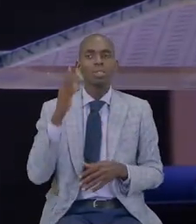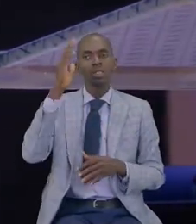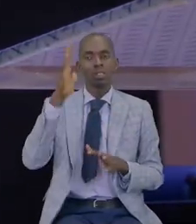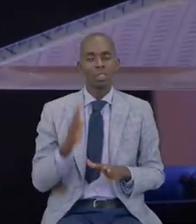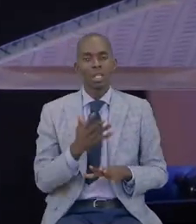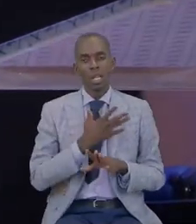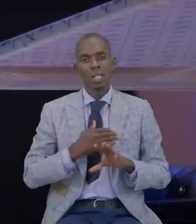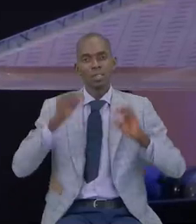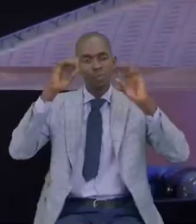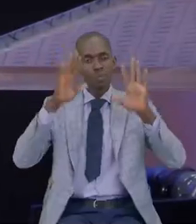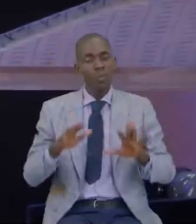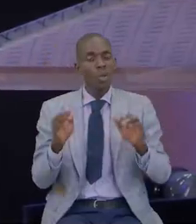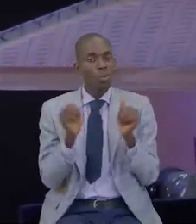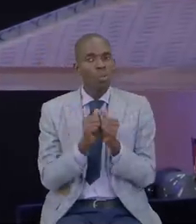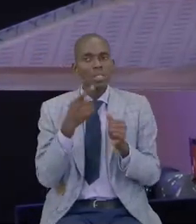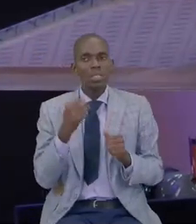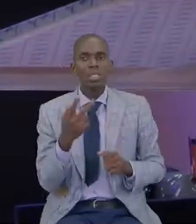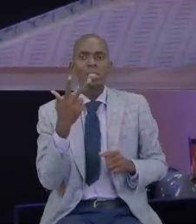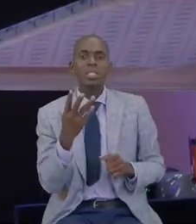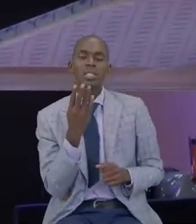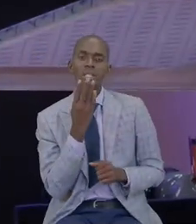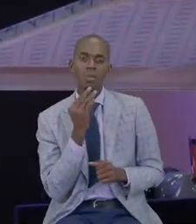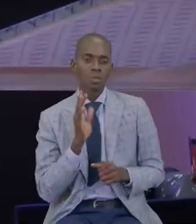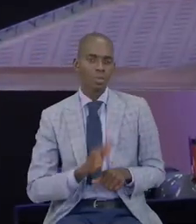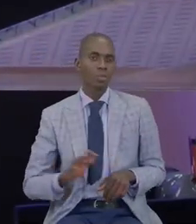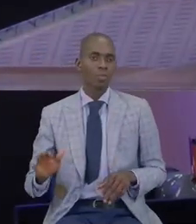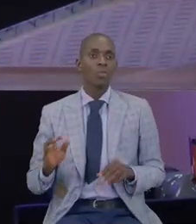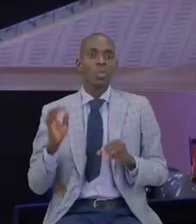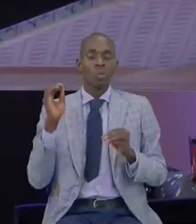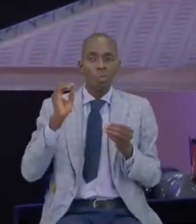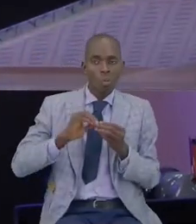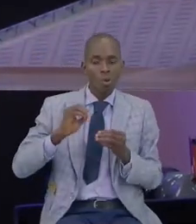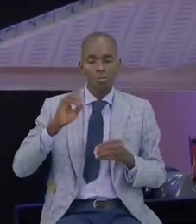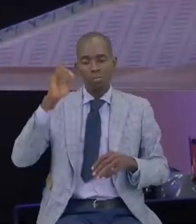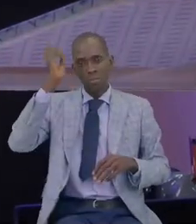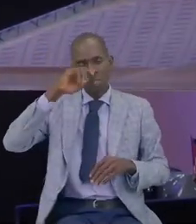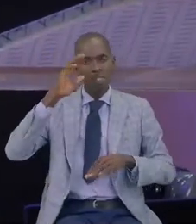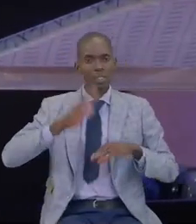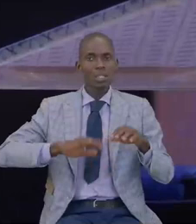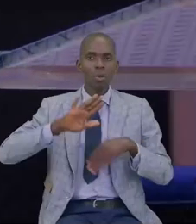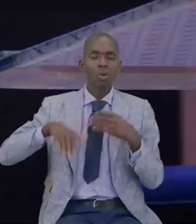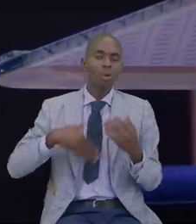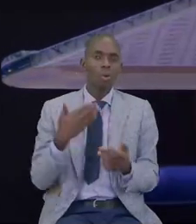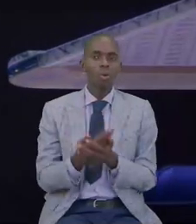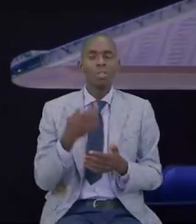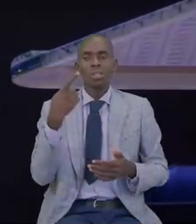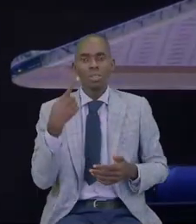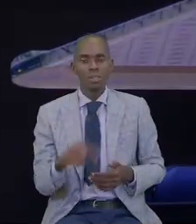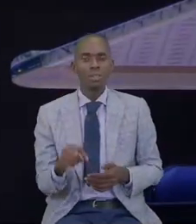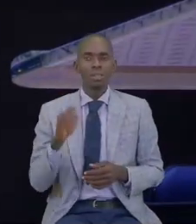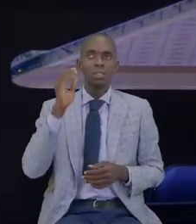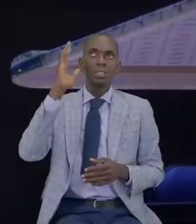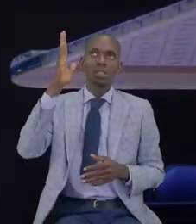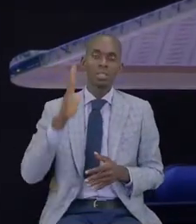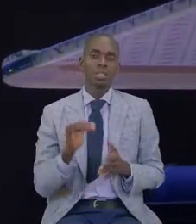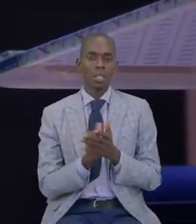Shadrach, Meshach, Abednego, plus sage, plus fort, plus puissant que tous les maîtres et enseignants qui les ont gardés à